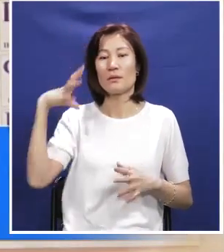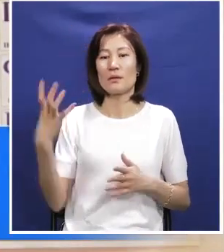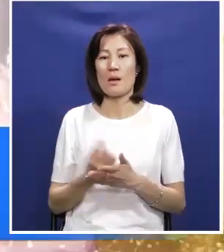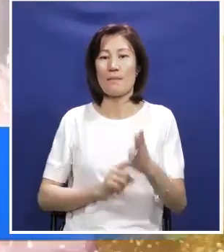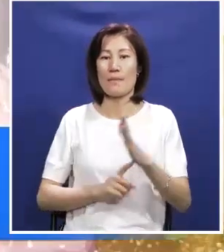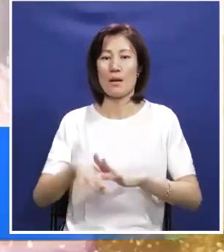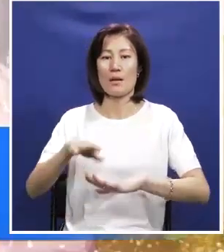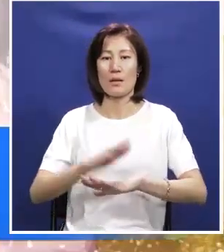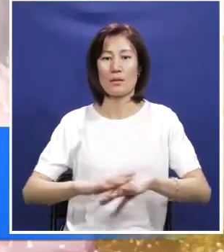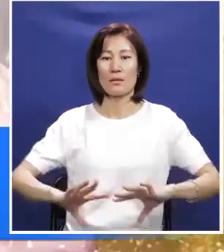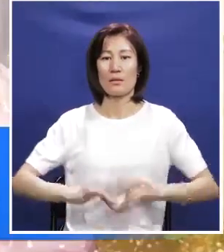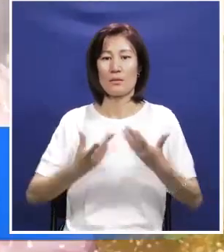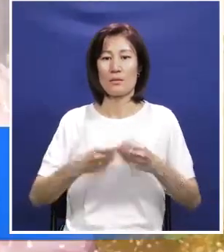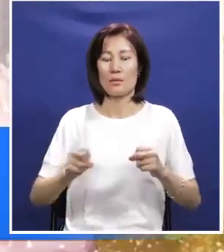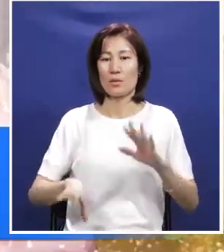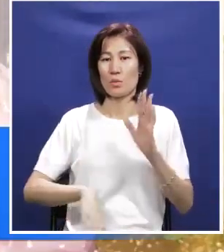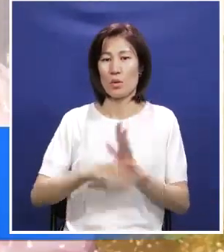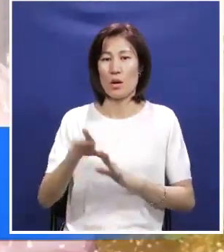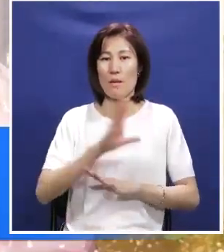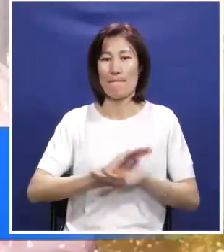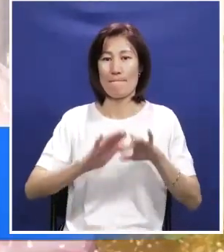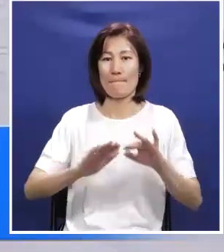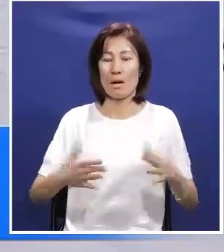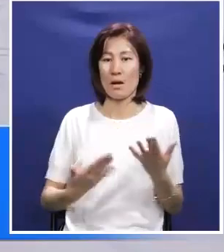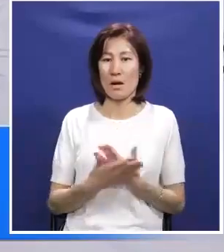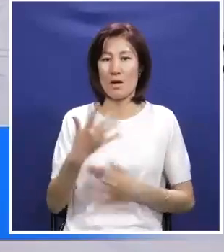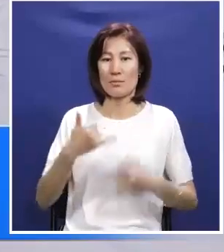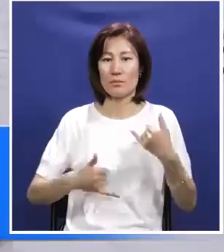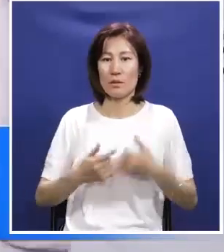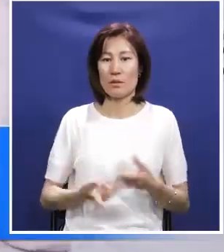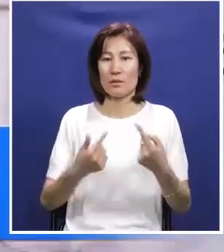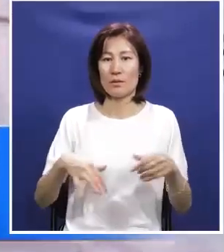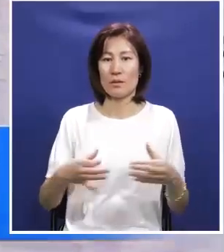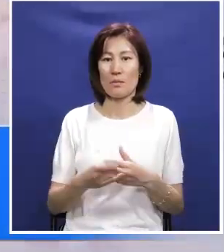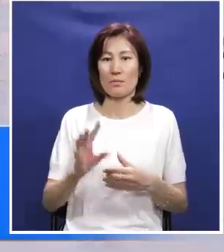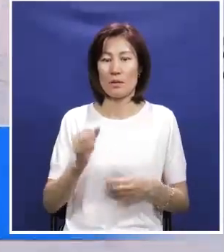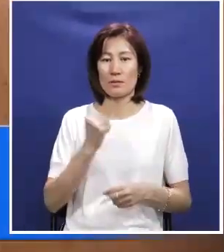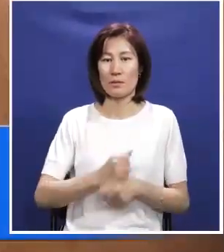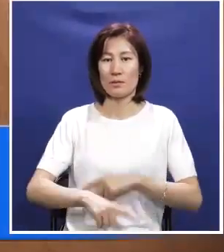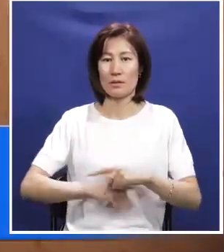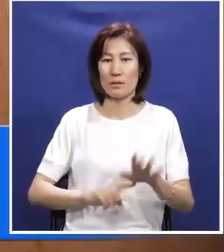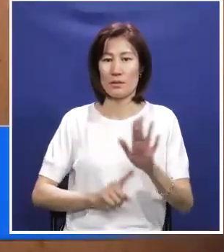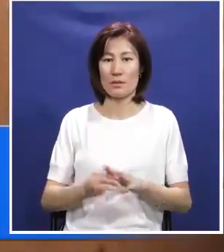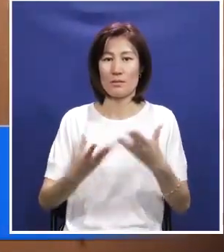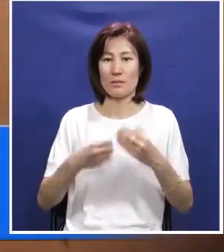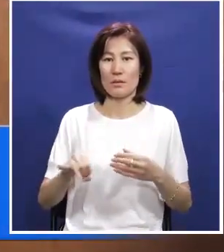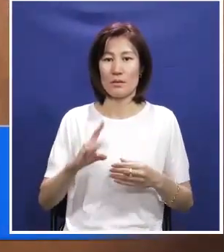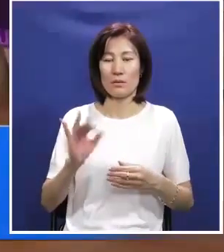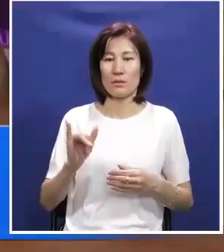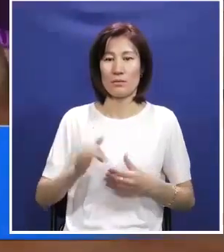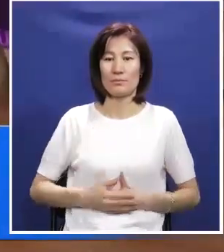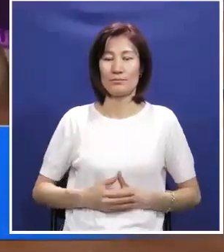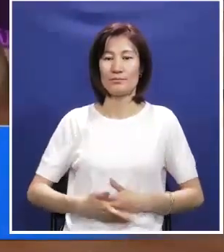деңгейін халықаралық дәрежеге көтеру. Балабақшада жаңа педагогикалық технологияларды пайдаланудың басты мақсаты оқыту